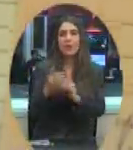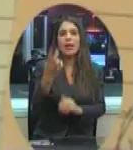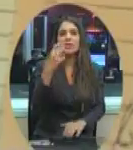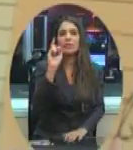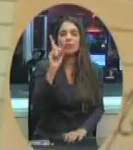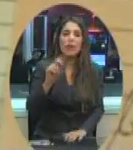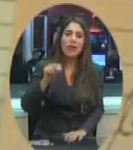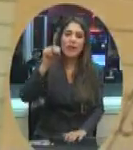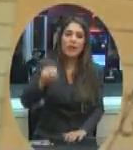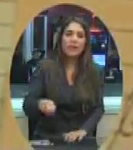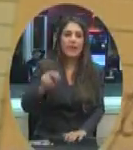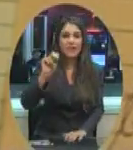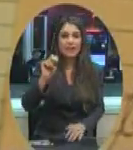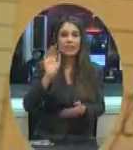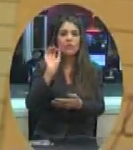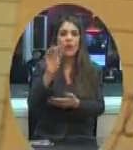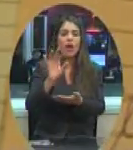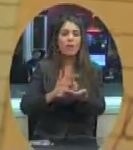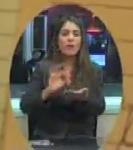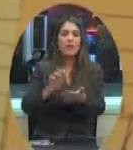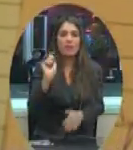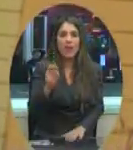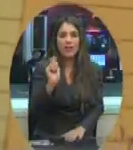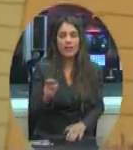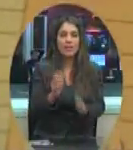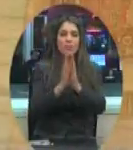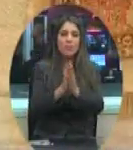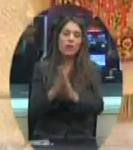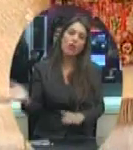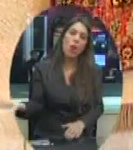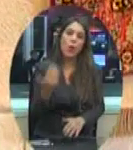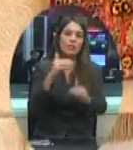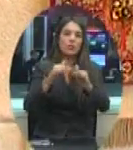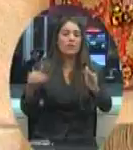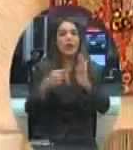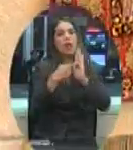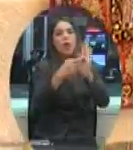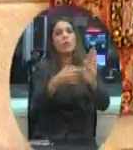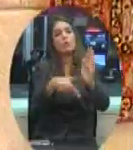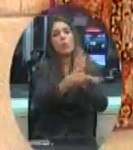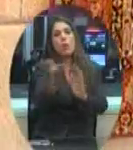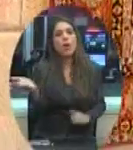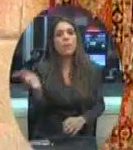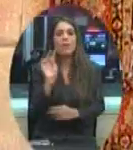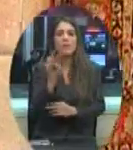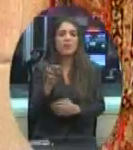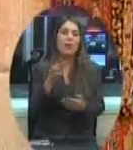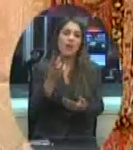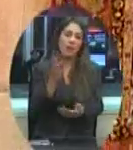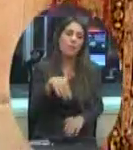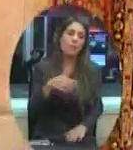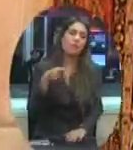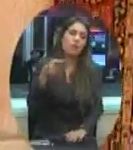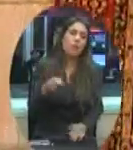נילי שיגרה מכתב לכנסת בבקשה להוציא את השטיח לתצוגה ואף הציע להשתתף בהוצאות הכספיות על